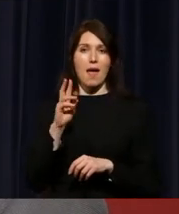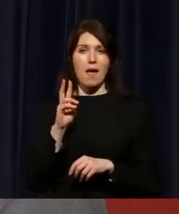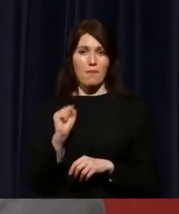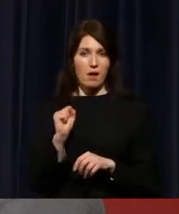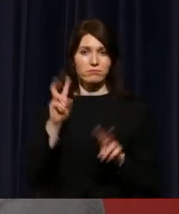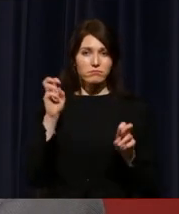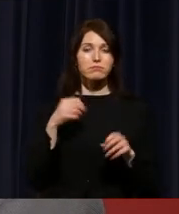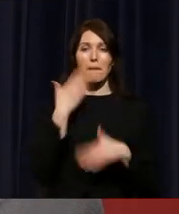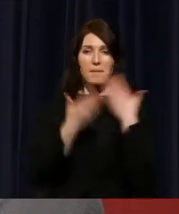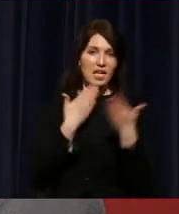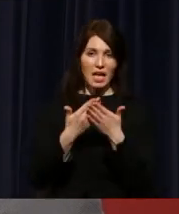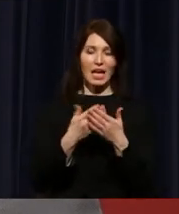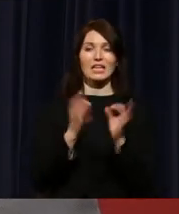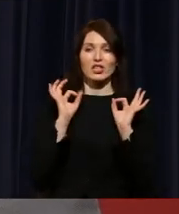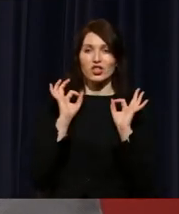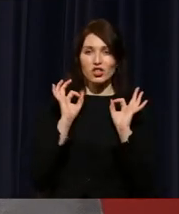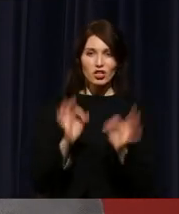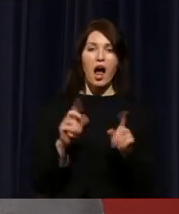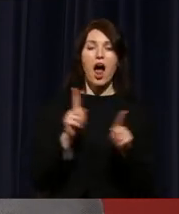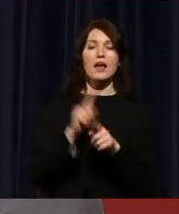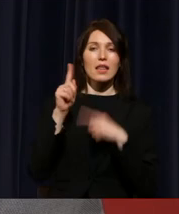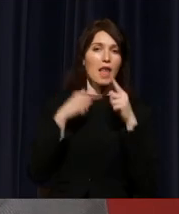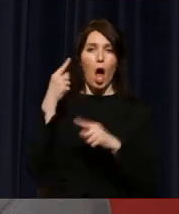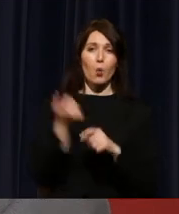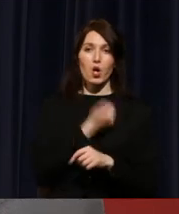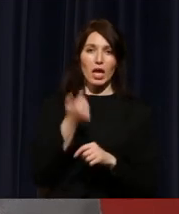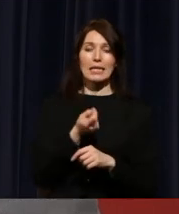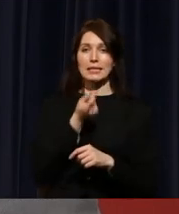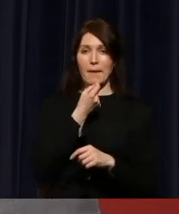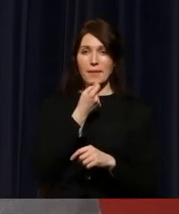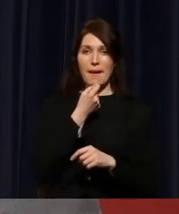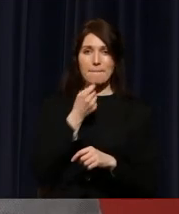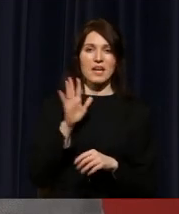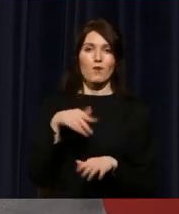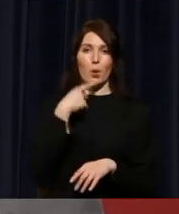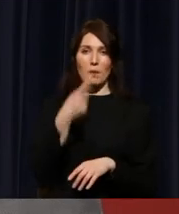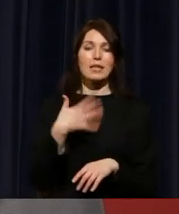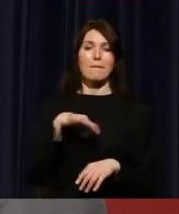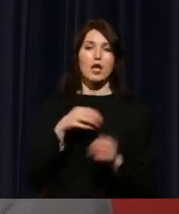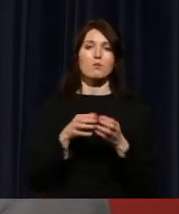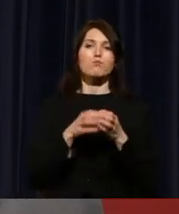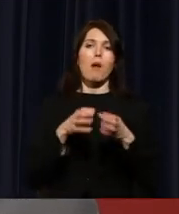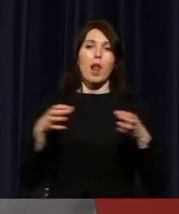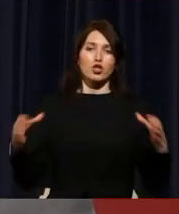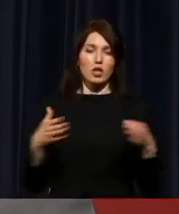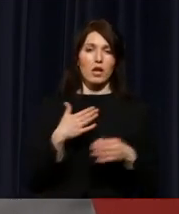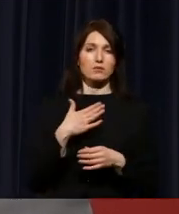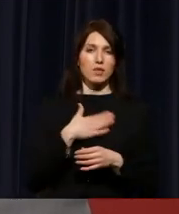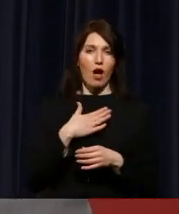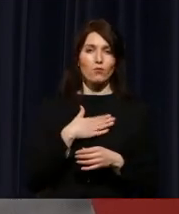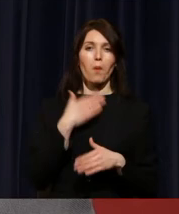un piesakaties noteikti arī nākamajā gadā, septembrī, es varu tikai pateikt, ka mēs paplašināsim savu šo